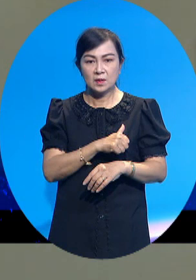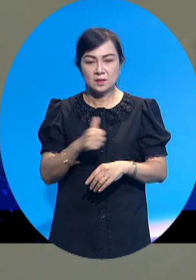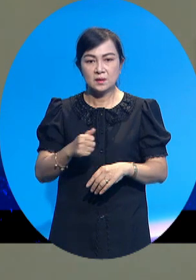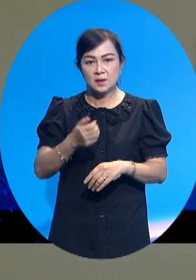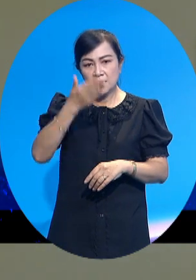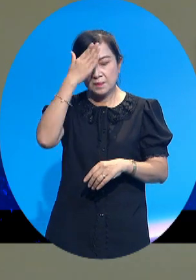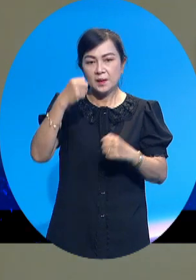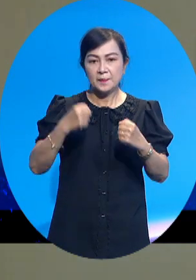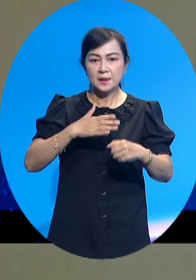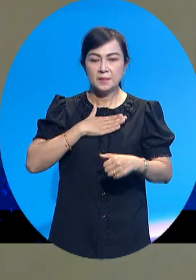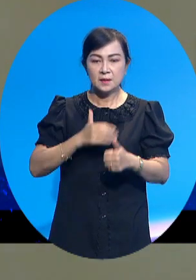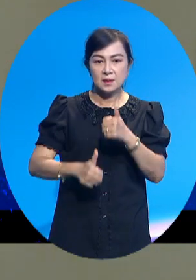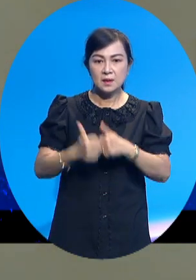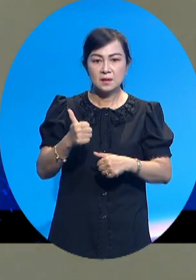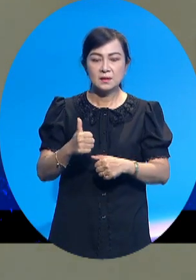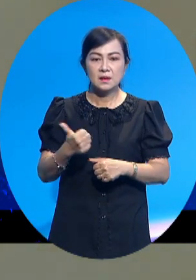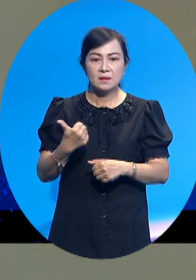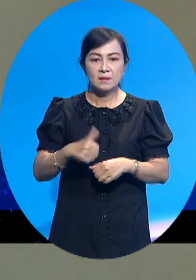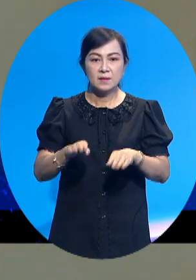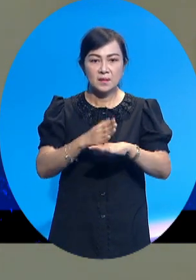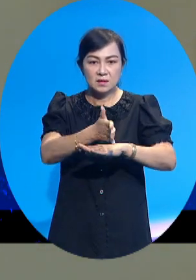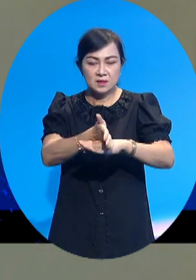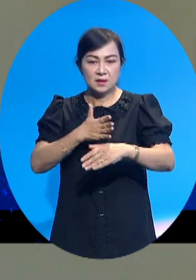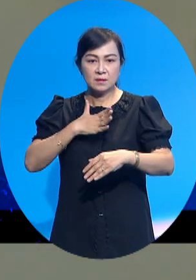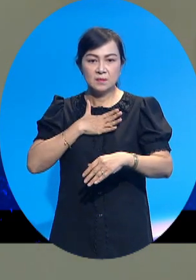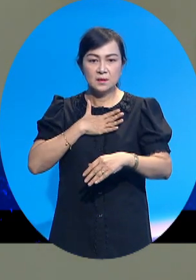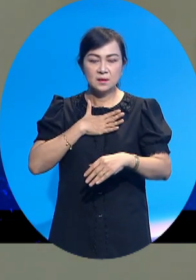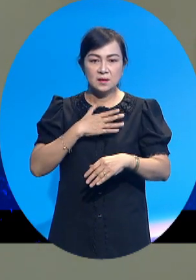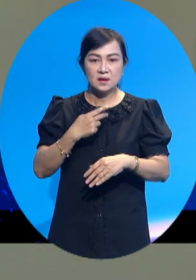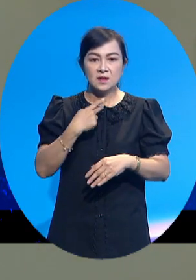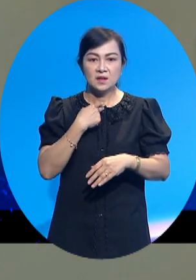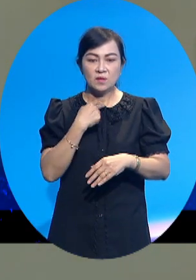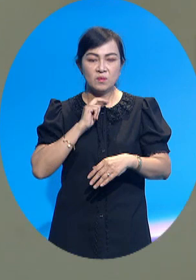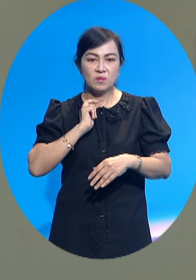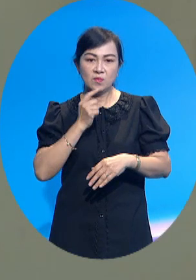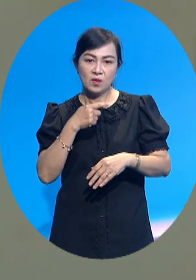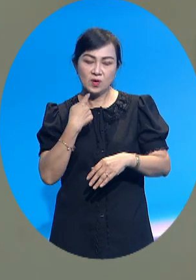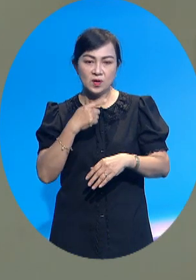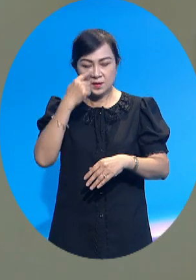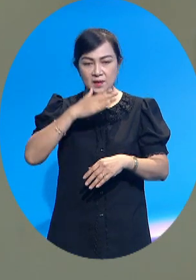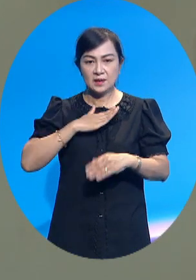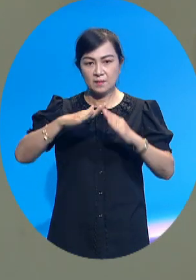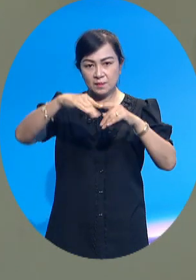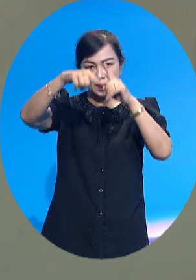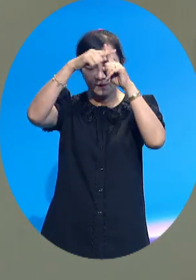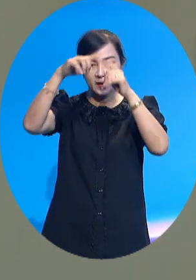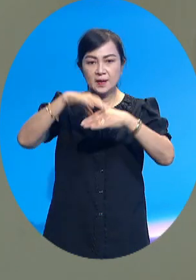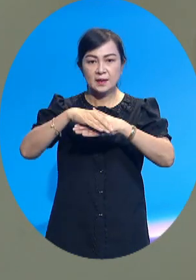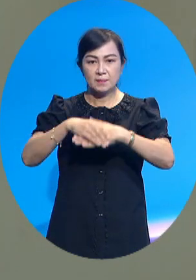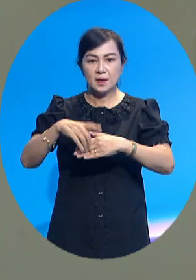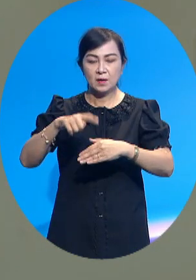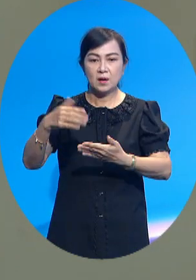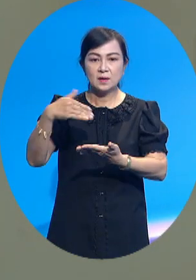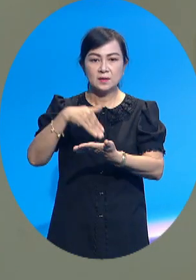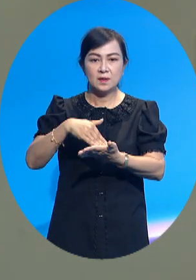biết thế mạnh của mình hơn và cũng như bằng tài năng của mình, giọng nói của mình, những tình cảm dành cho bệnh viện. Hy vọng các bạn là sẽ có